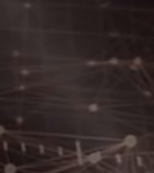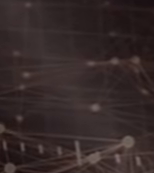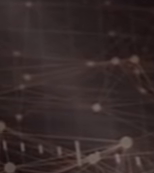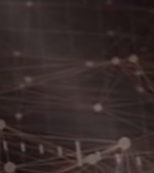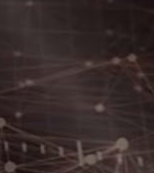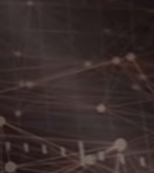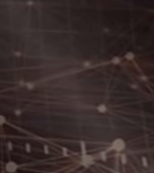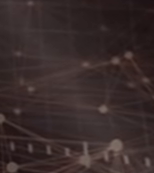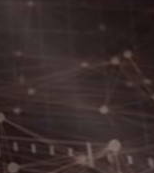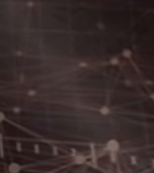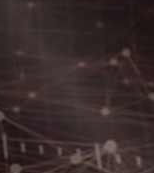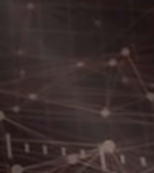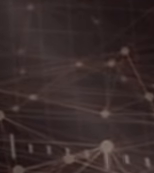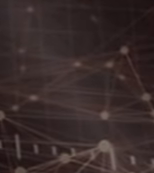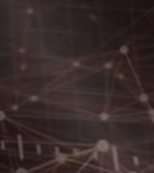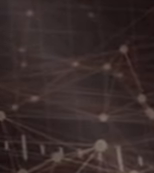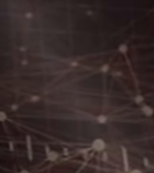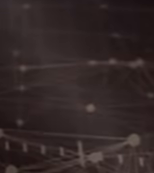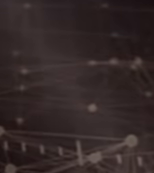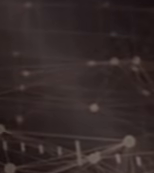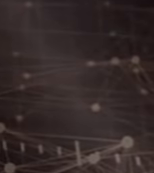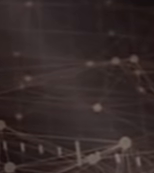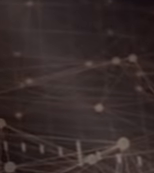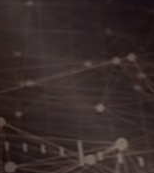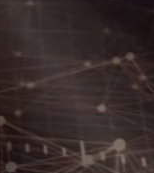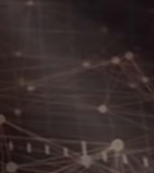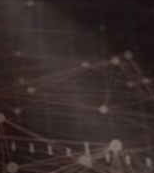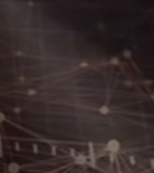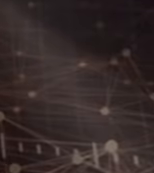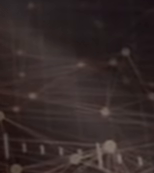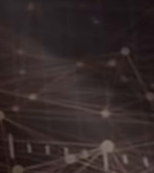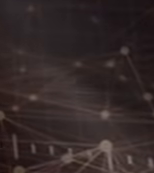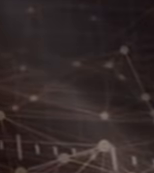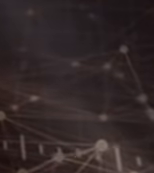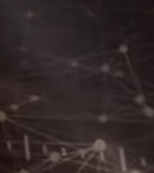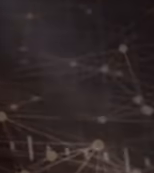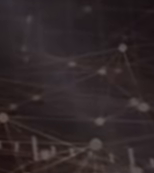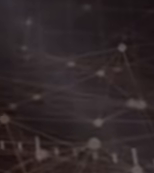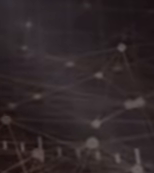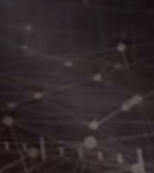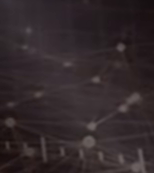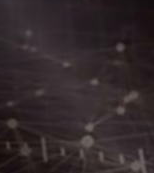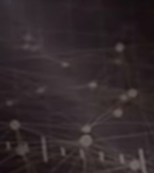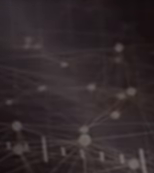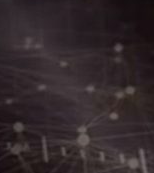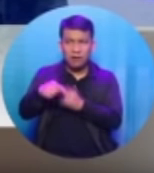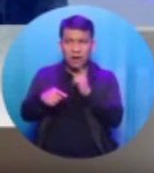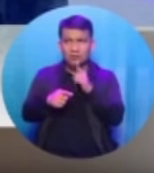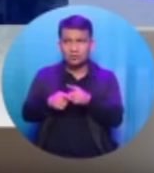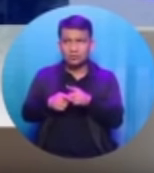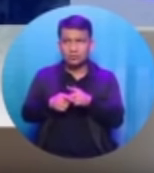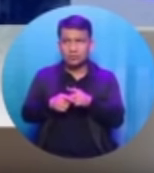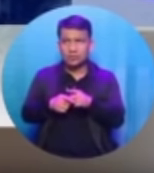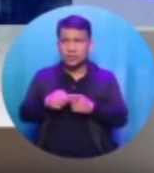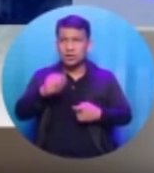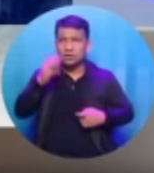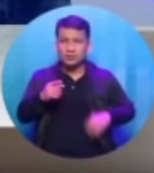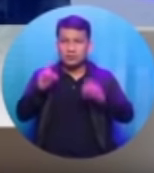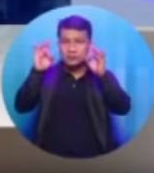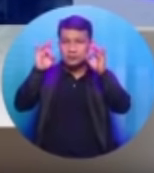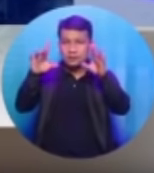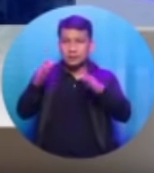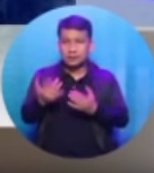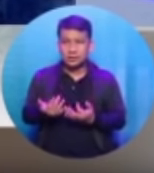pong pinadala niyo pong litrato at video, kaya po sinabi kanina ni Chang Marks na may tutuloy na emergency, totoo naman po talaga dahil fire